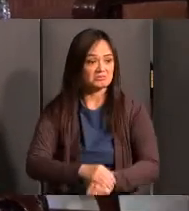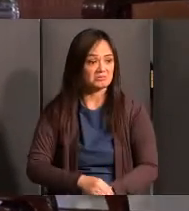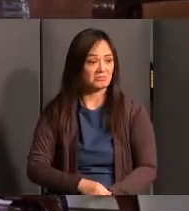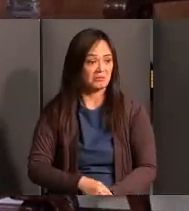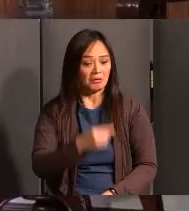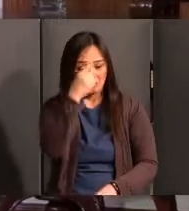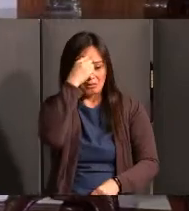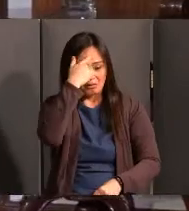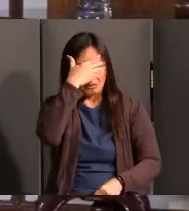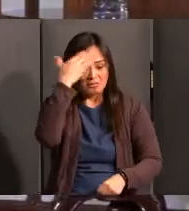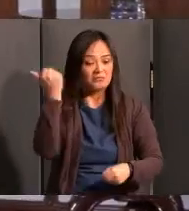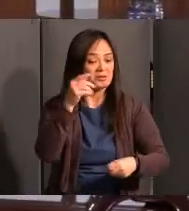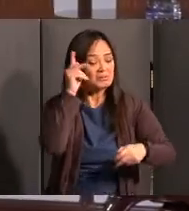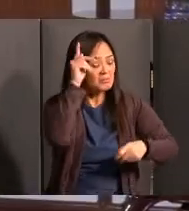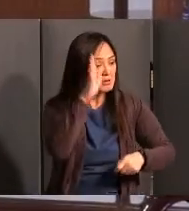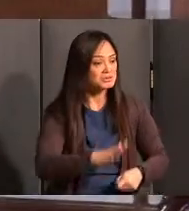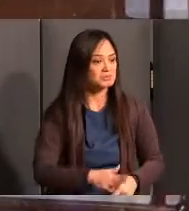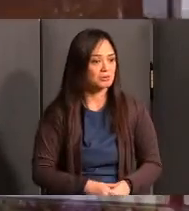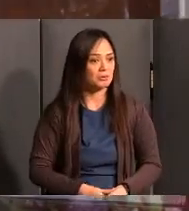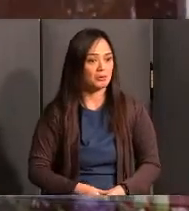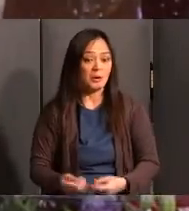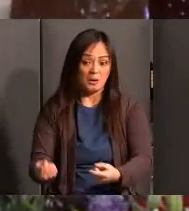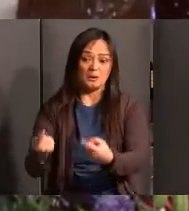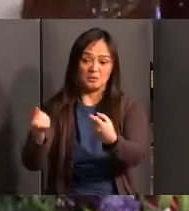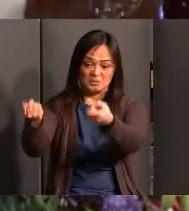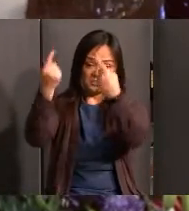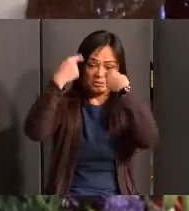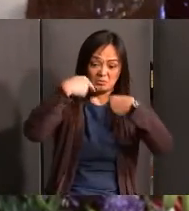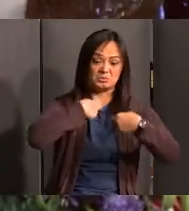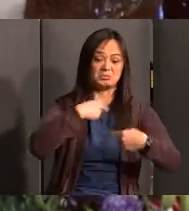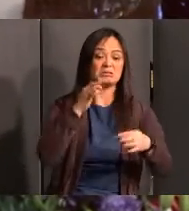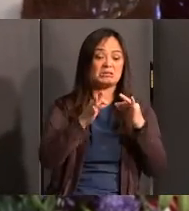mo. Nakalimutan mo na lahat. Dahil ang tingin mo sa akin, pang-blessing mo lang ako.